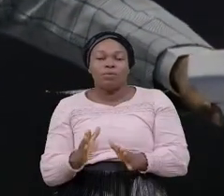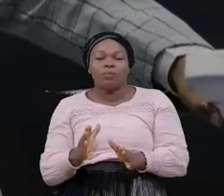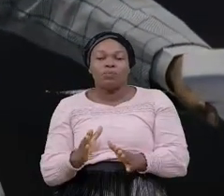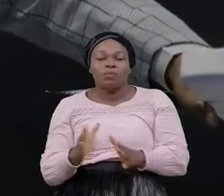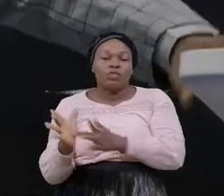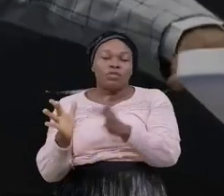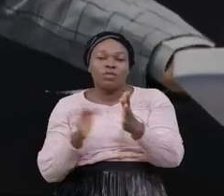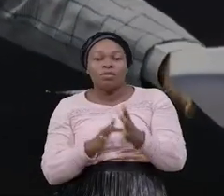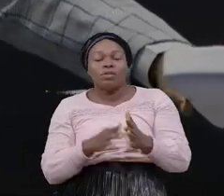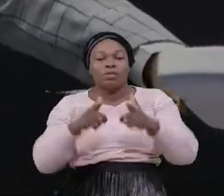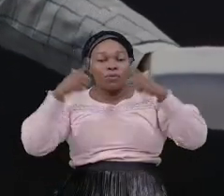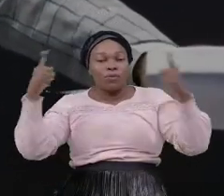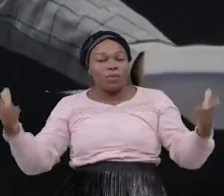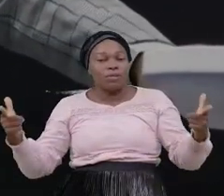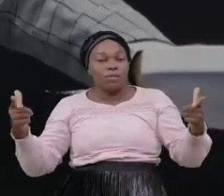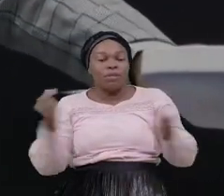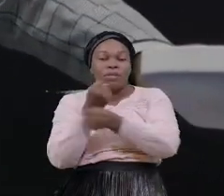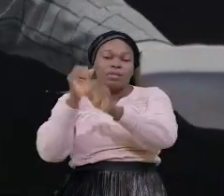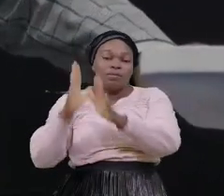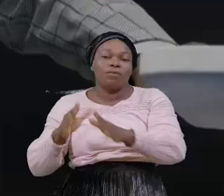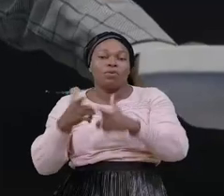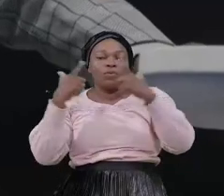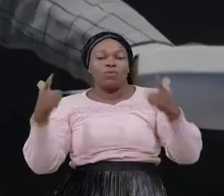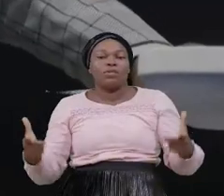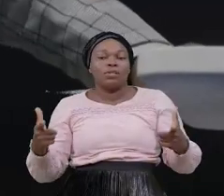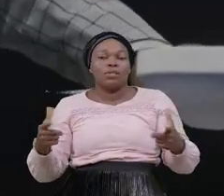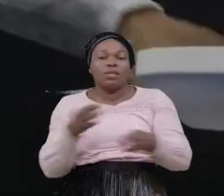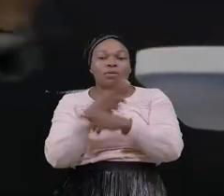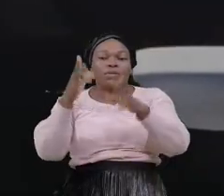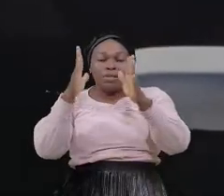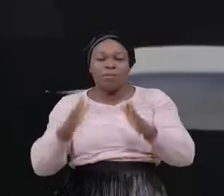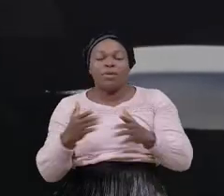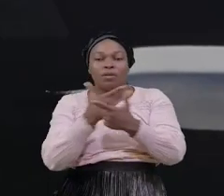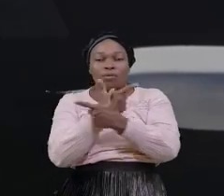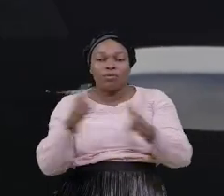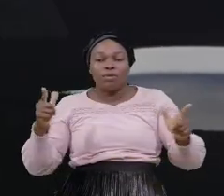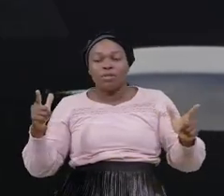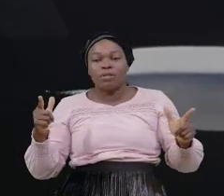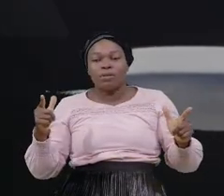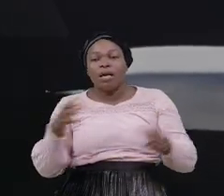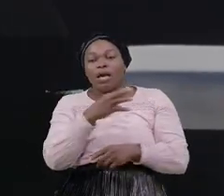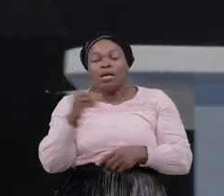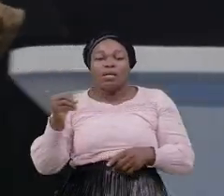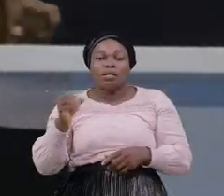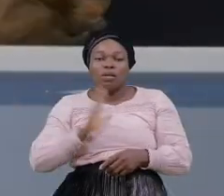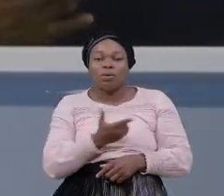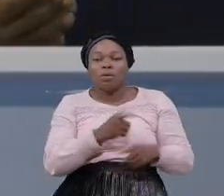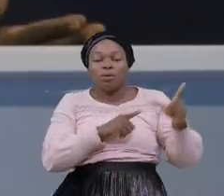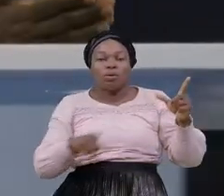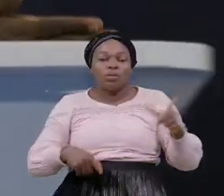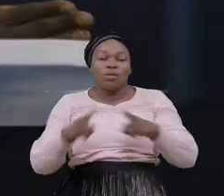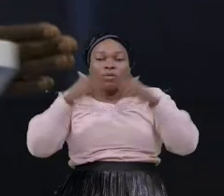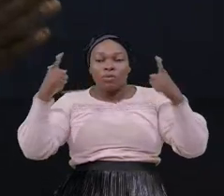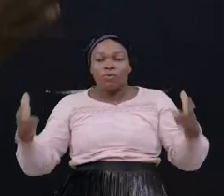Jésus-Christ est grand. Il est le grand sauveur. Il est le grand rédempteur. Notre Seigneur est